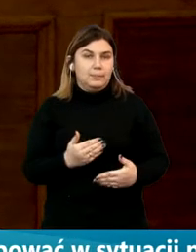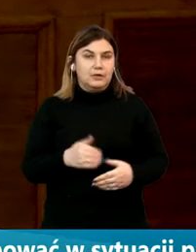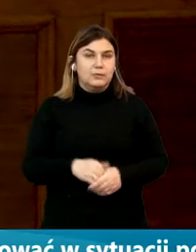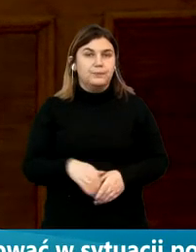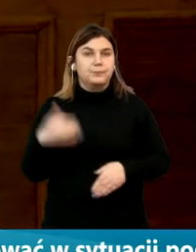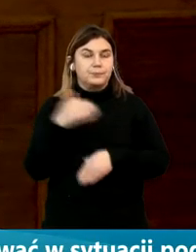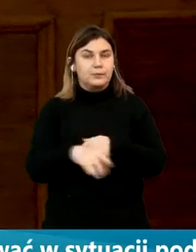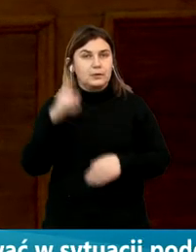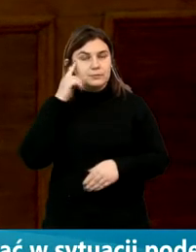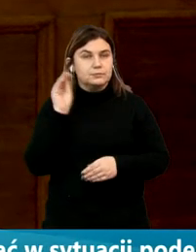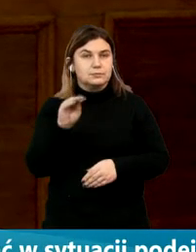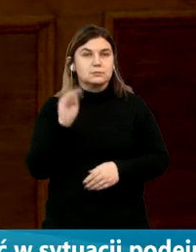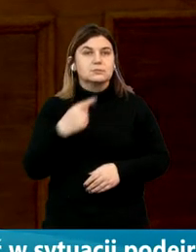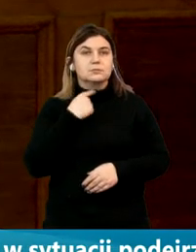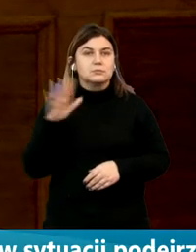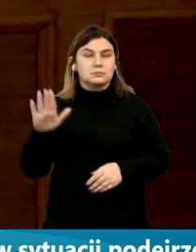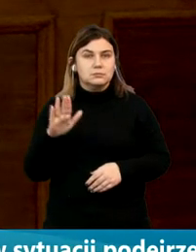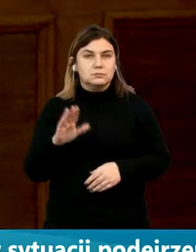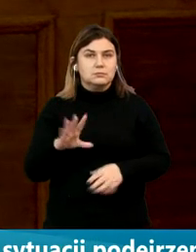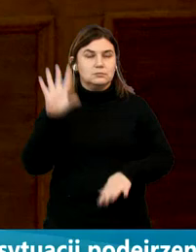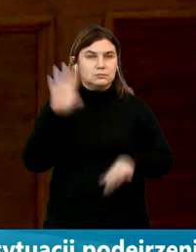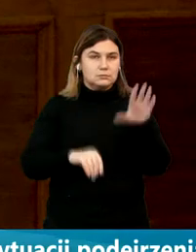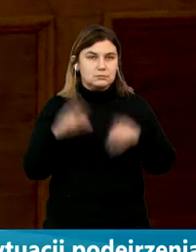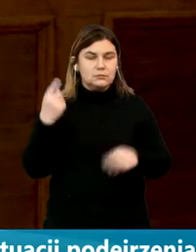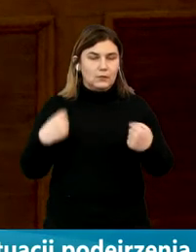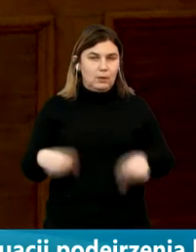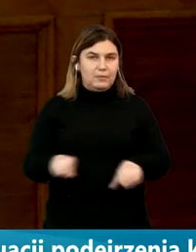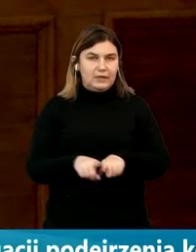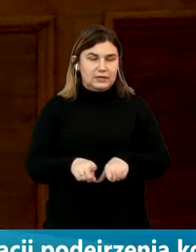koniec przypominam o trwającym głosowaniu budżetu obywatelskiego.